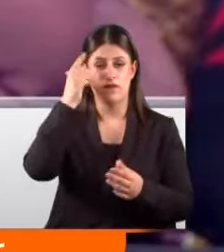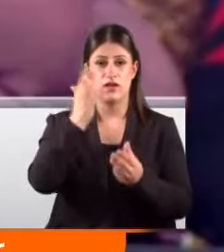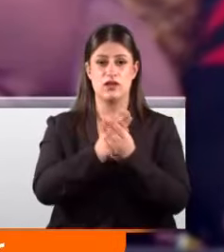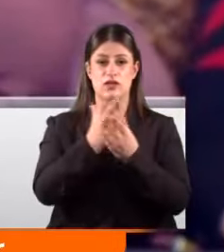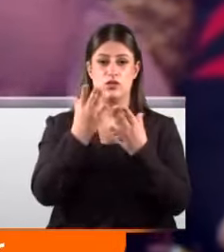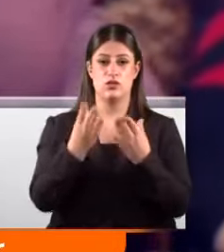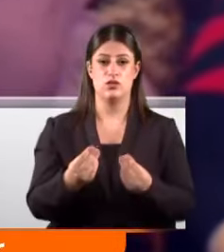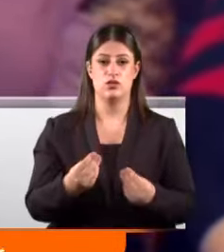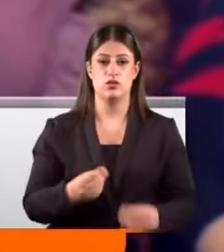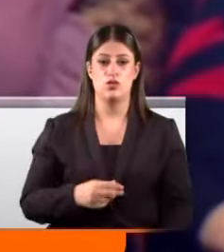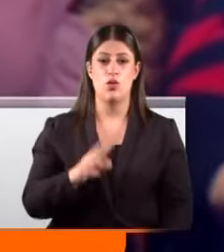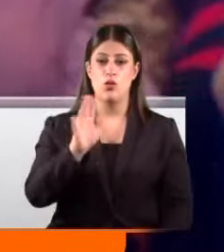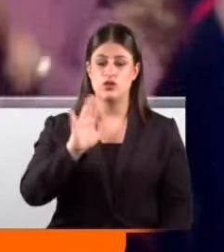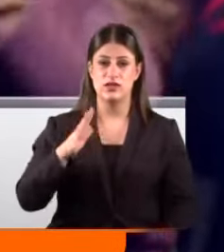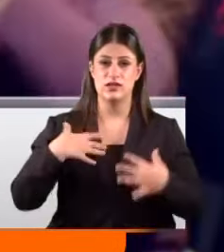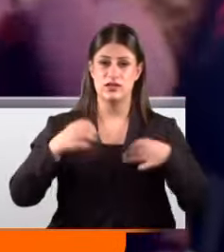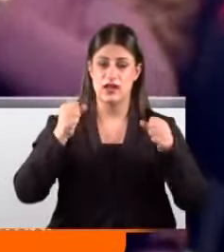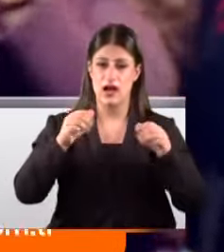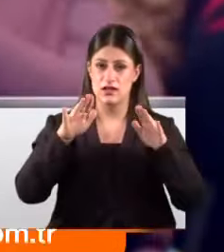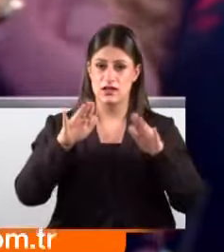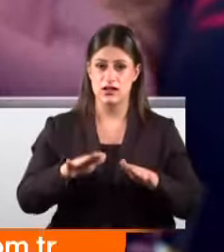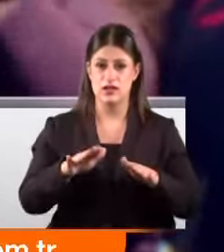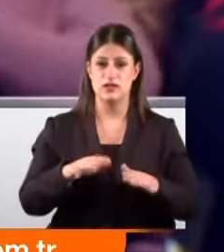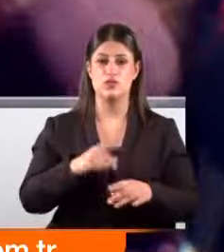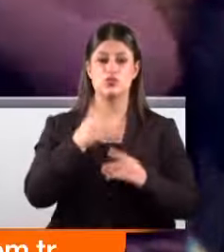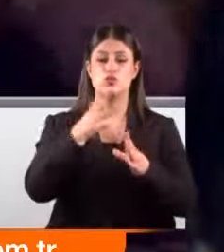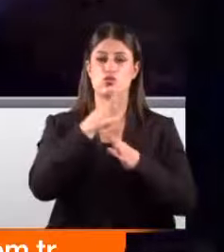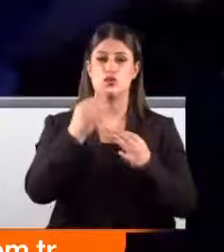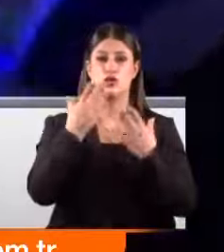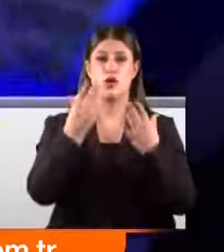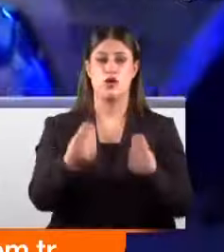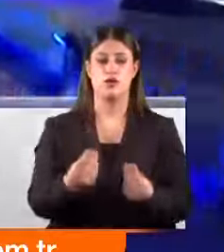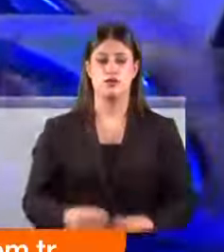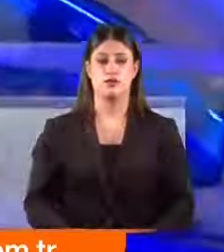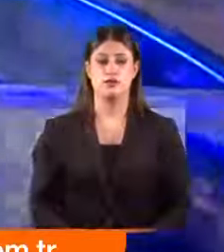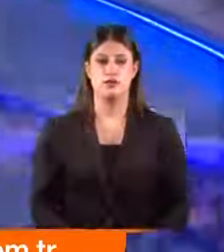kazındı. Hoşça kalın, sağlıklı kalın. Son kararlarınız hep mutluluk versin. Teşekkür ederim.